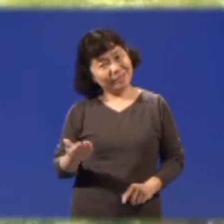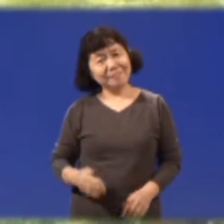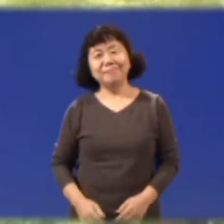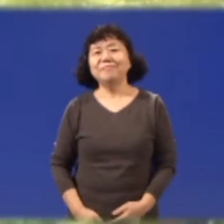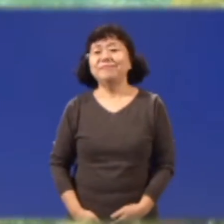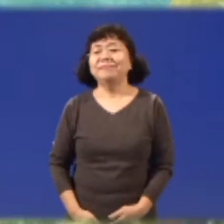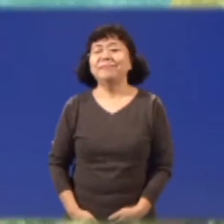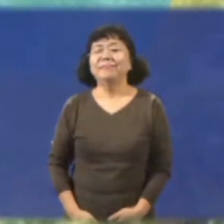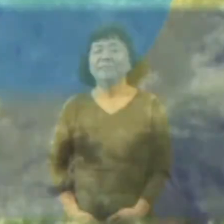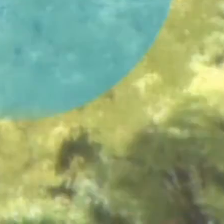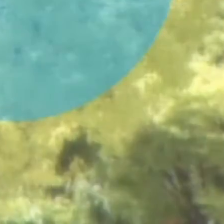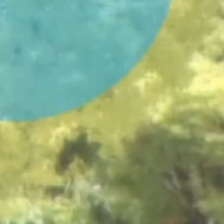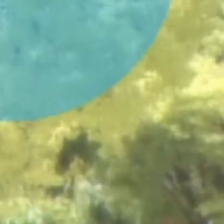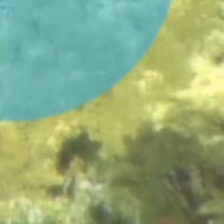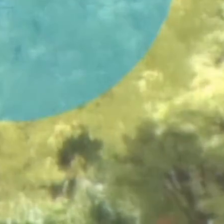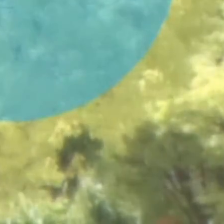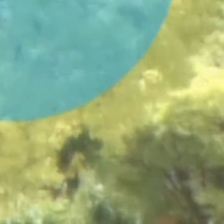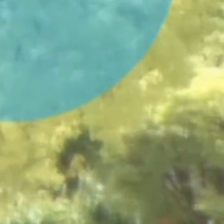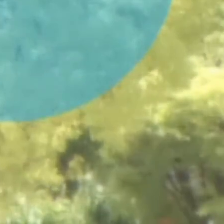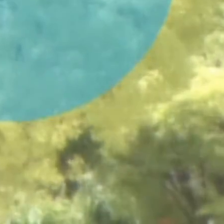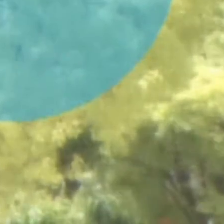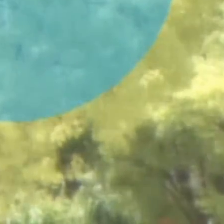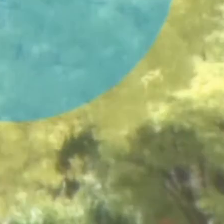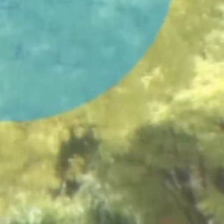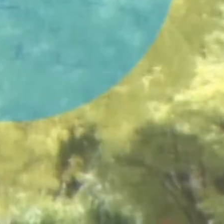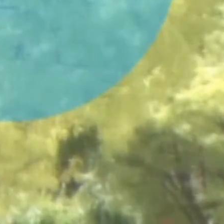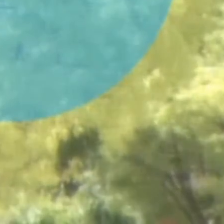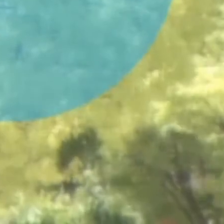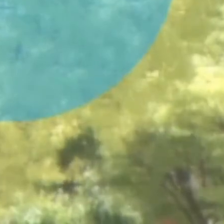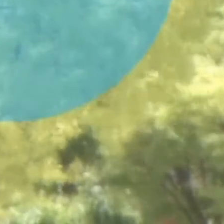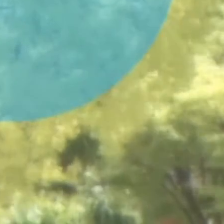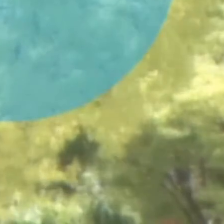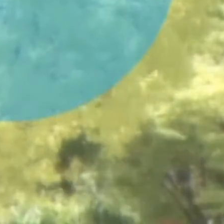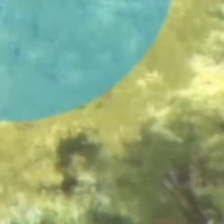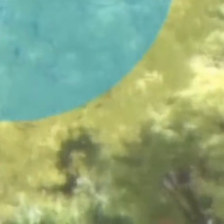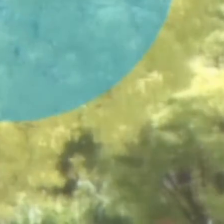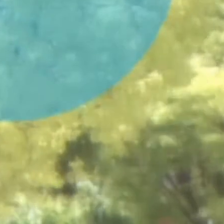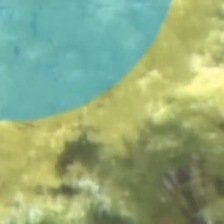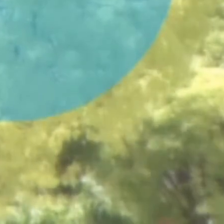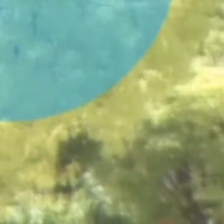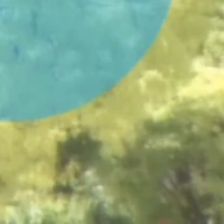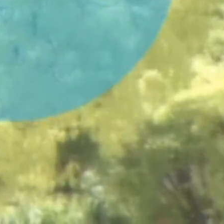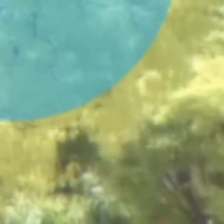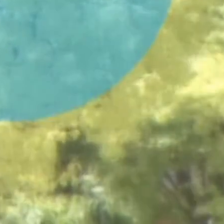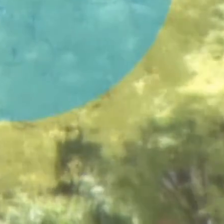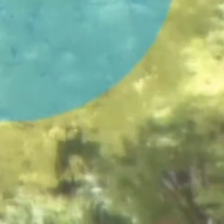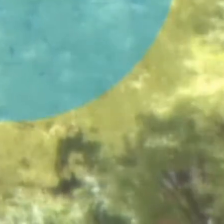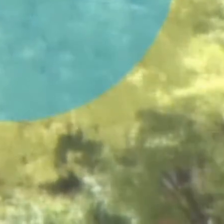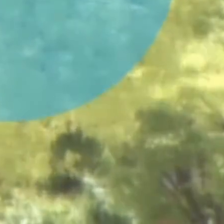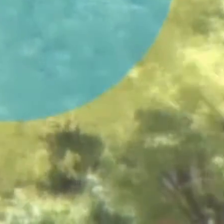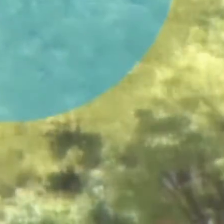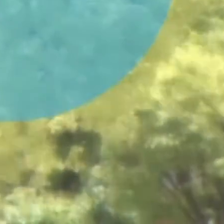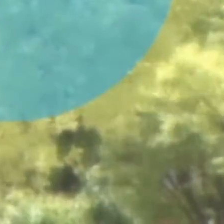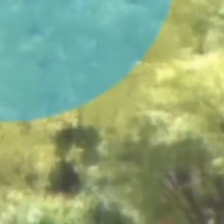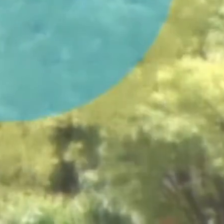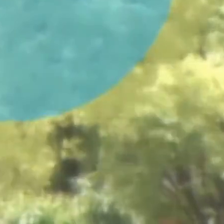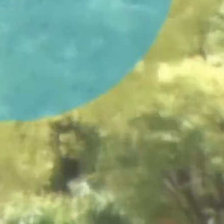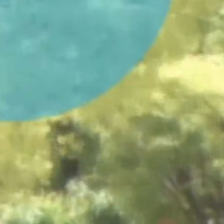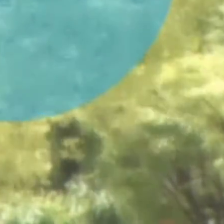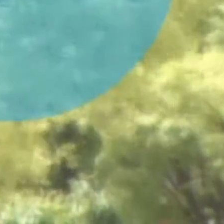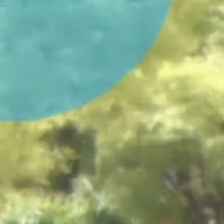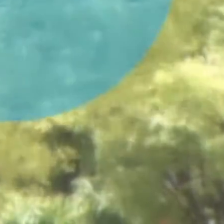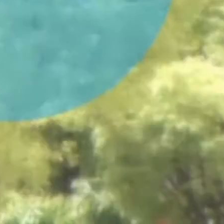一般的に風邪は様々なウイルスによって起こります。その症状はくしゃみや